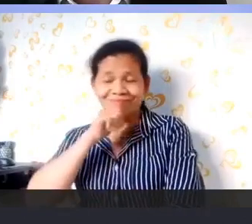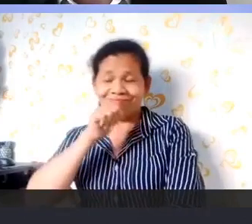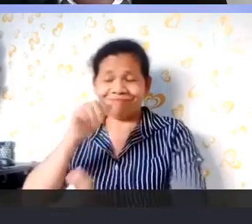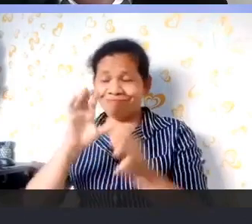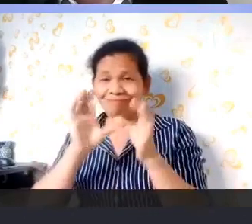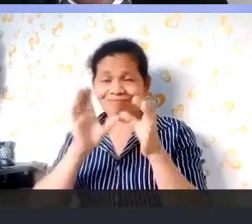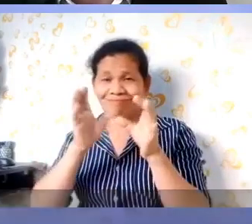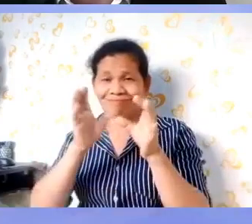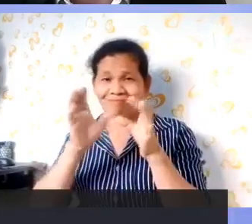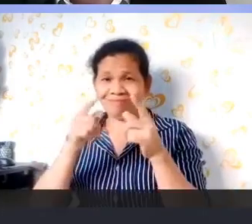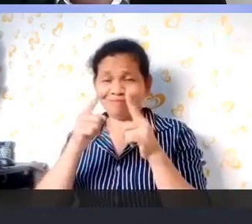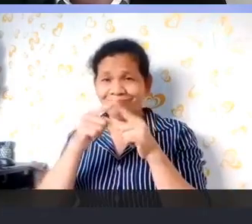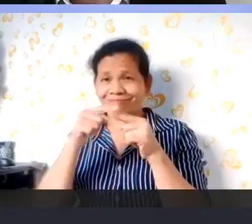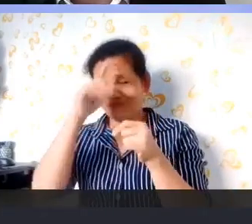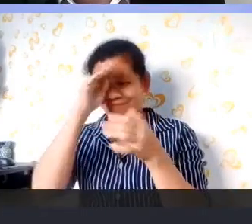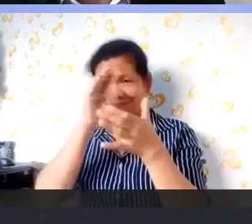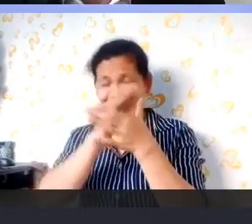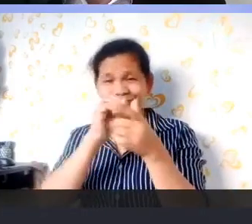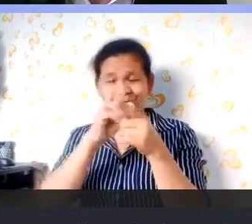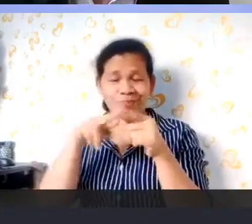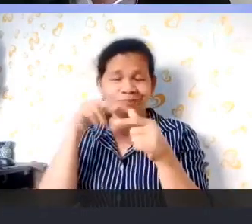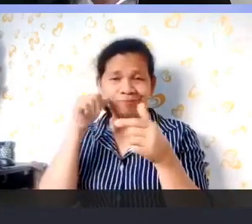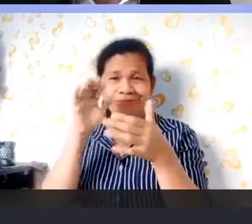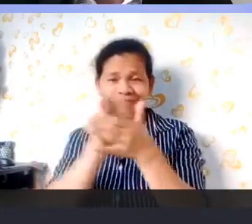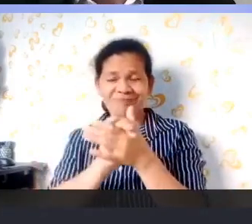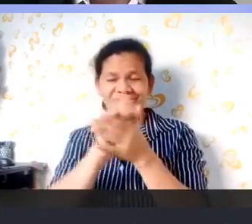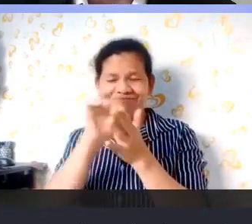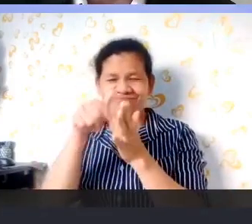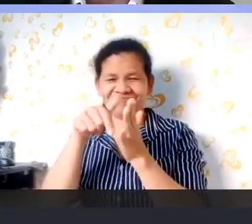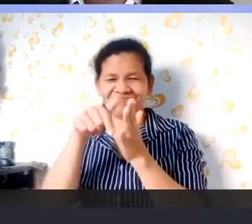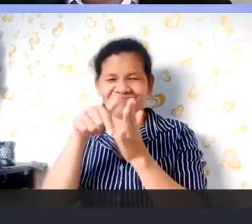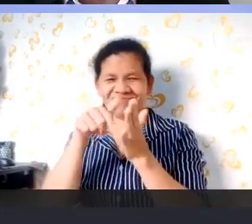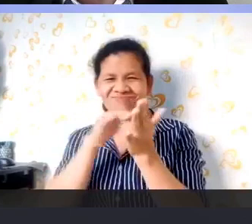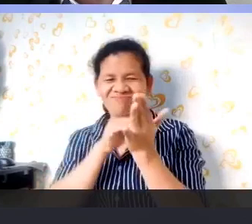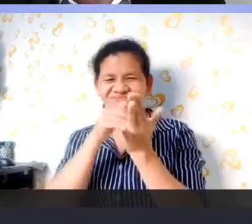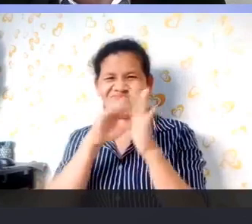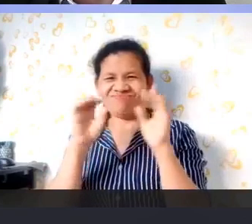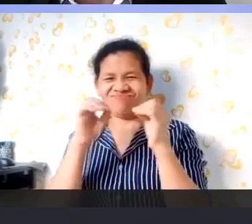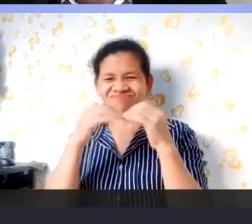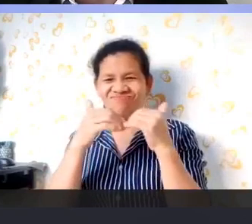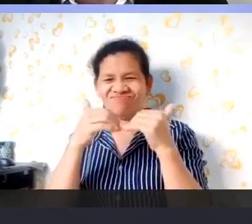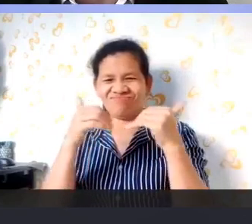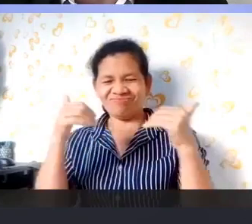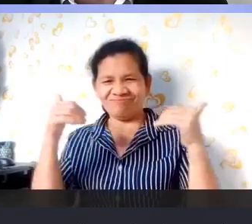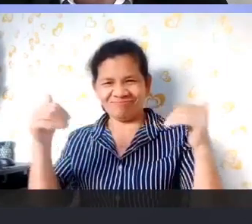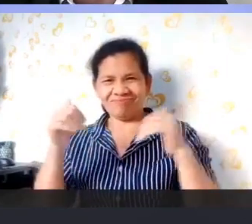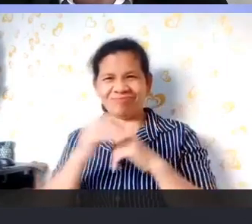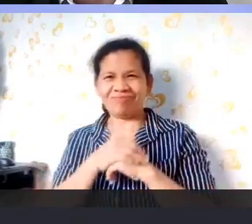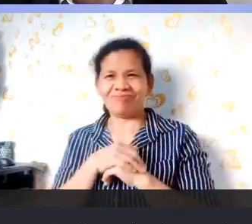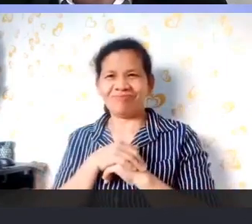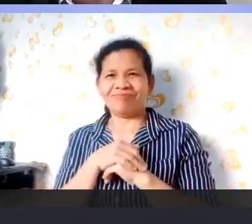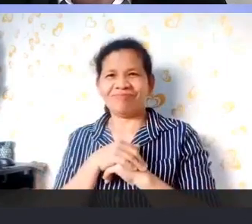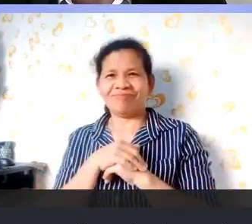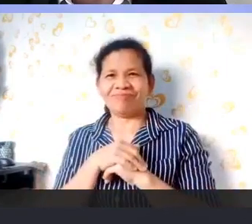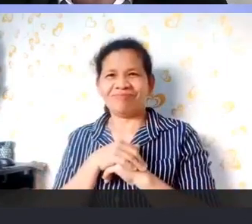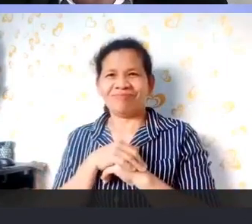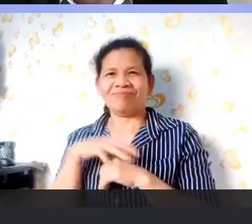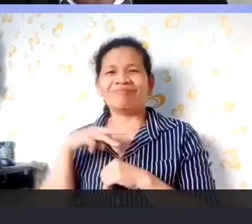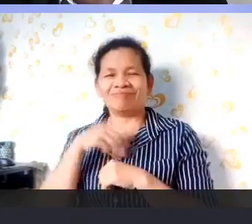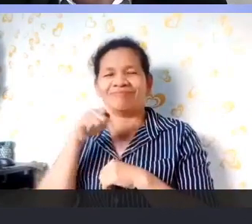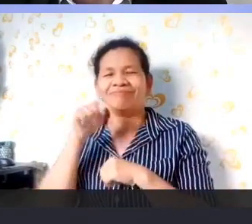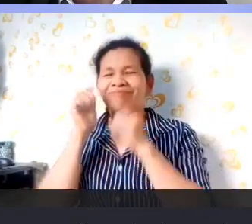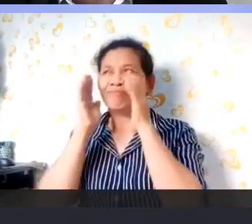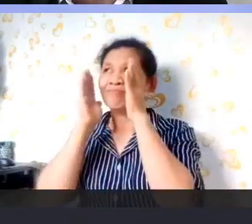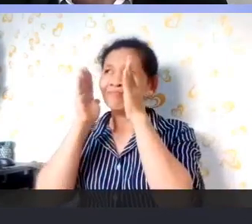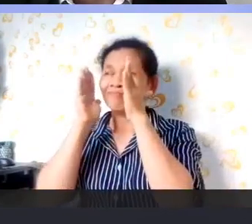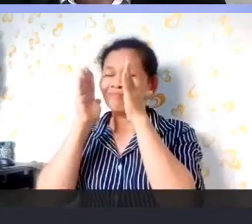o Mr. ay nawawala. Oo. So, si Ma'am Nori Porto, so we fix our eyes not on